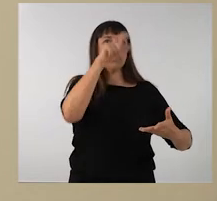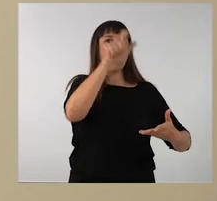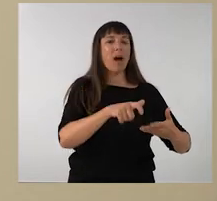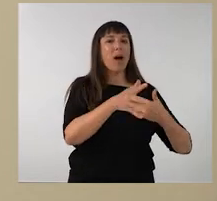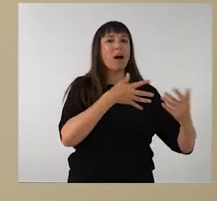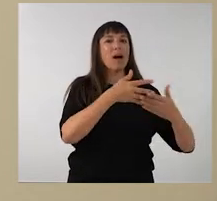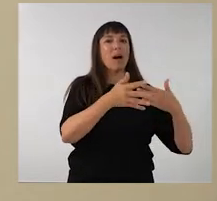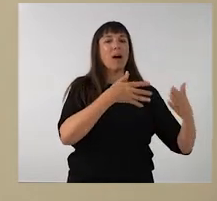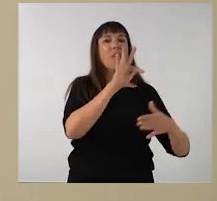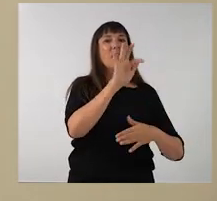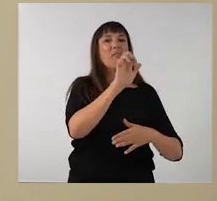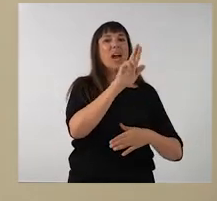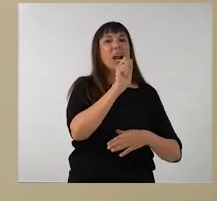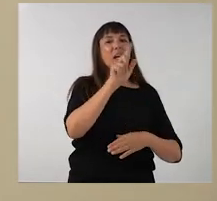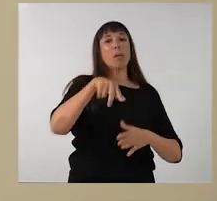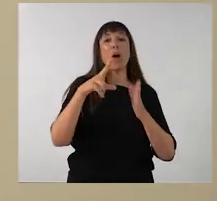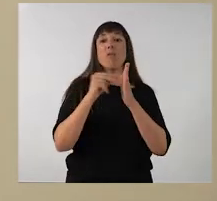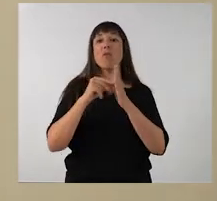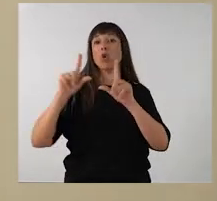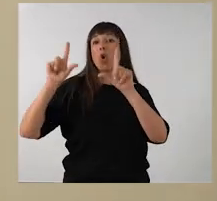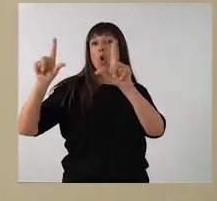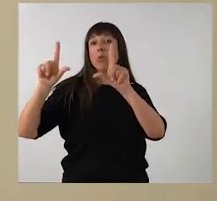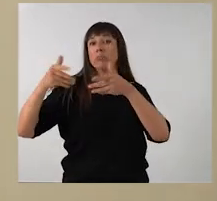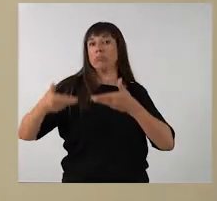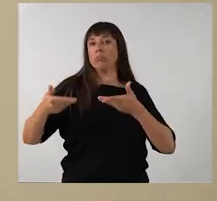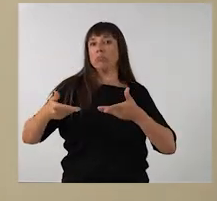Friera i una fotografia també contemporània de Colita.